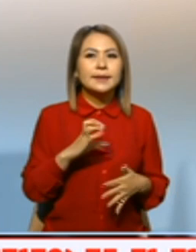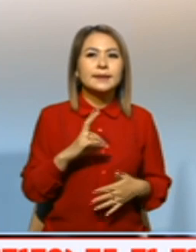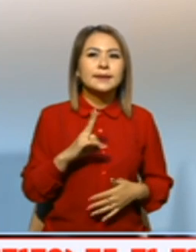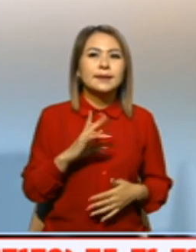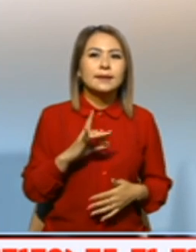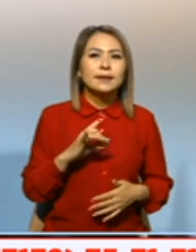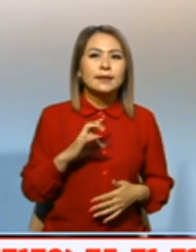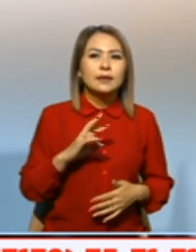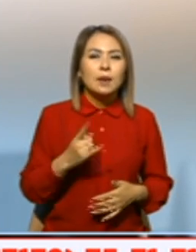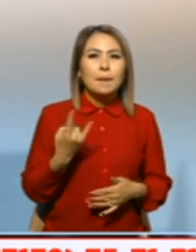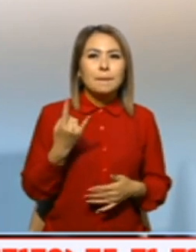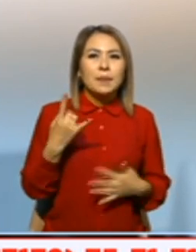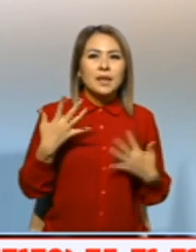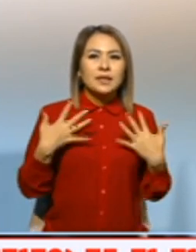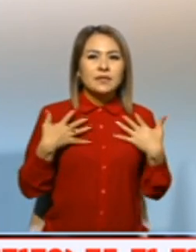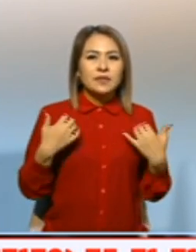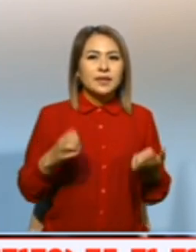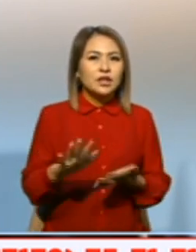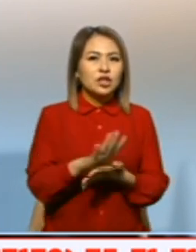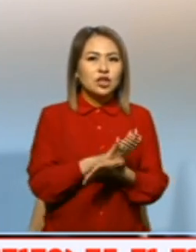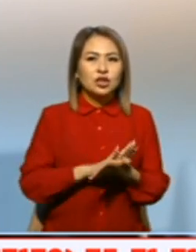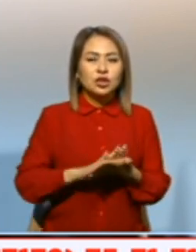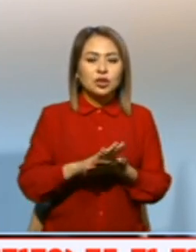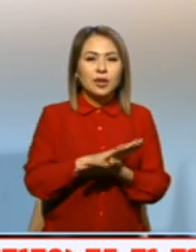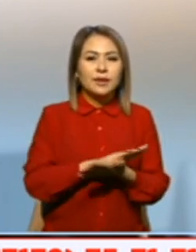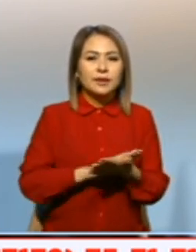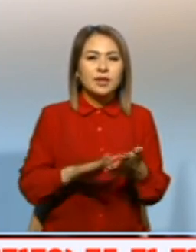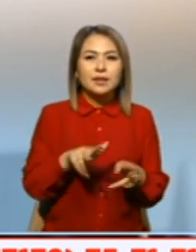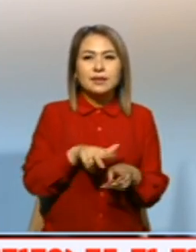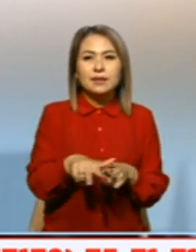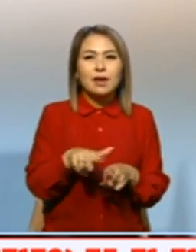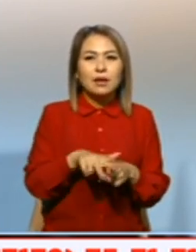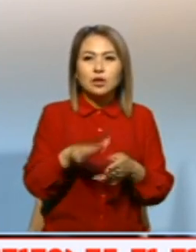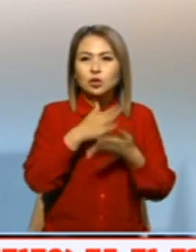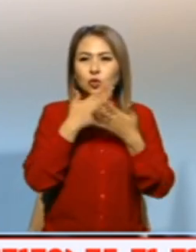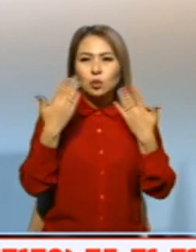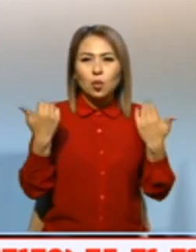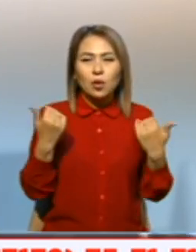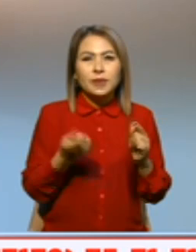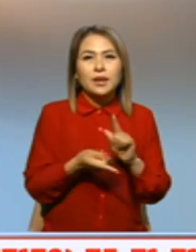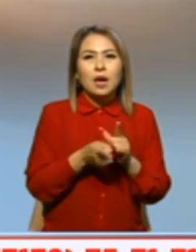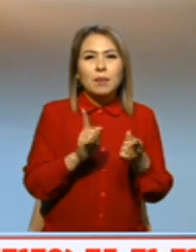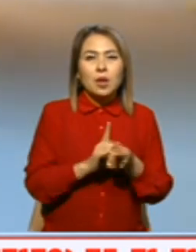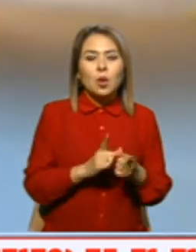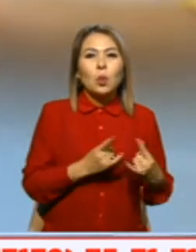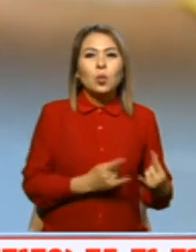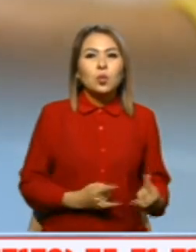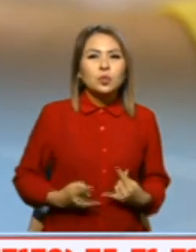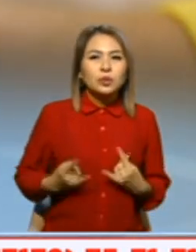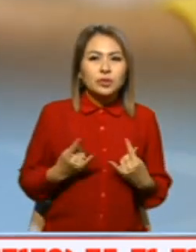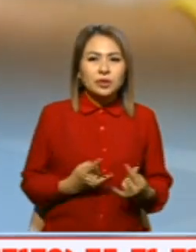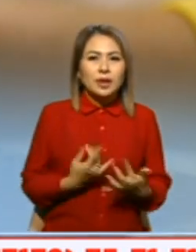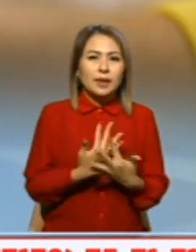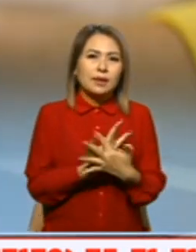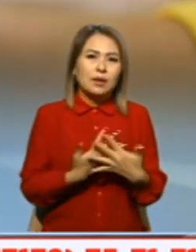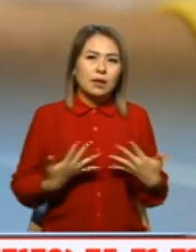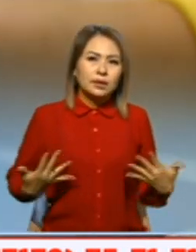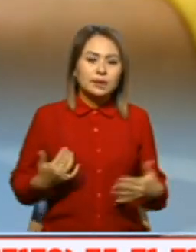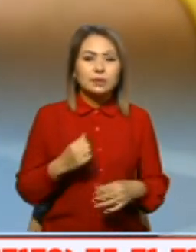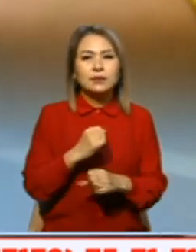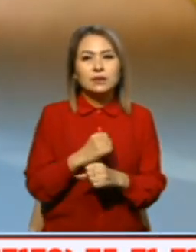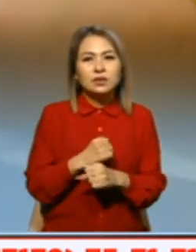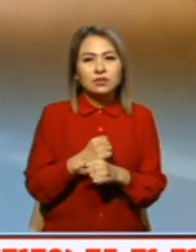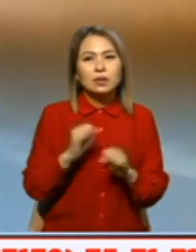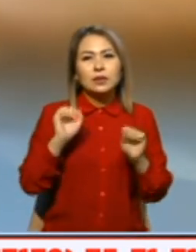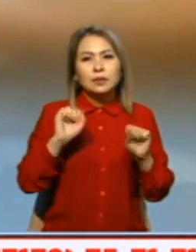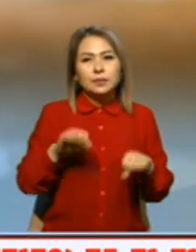өту балалардың денсаулығына ешқандай да зиян тигіздірмейді. Керісінше, ультрадыбыстық дейміз басқа да құралдарды пайдалану